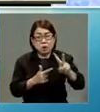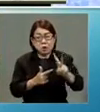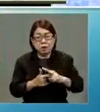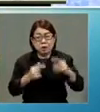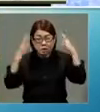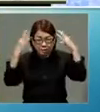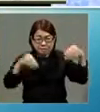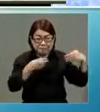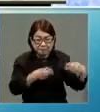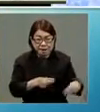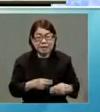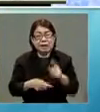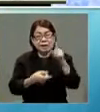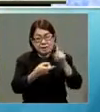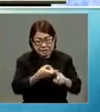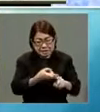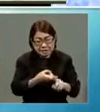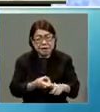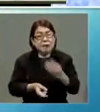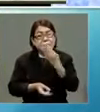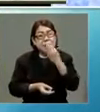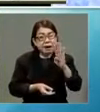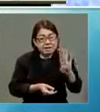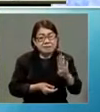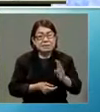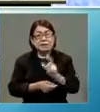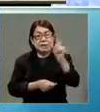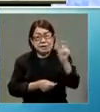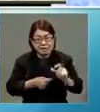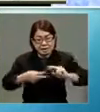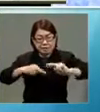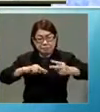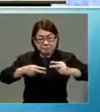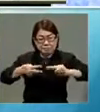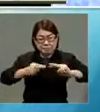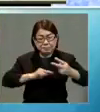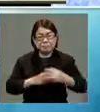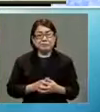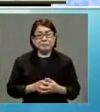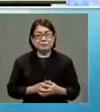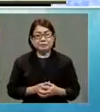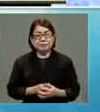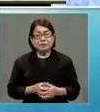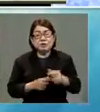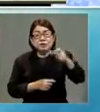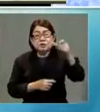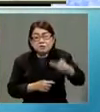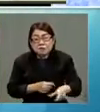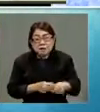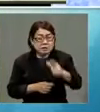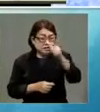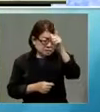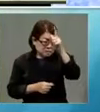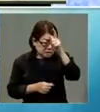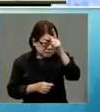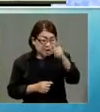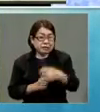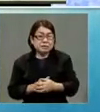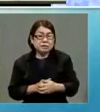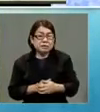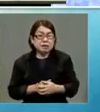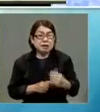บราซิลอิตาลีบราซิลอิตาลีนี่สลับตำแหน่งกันเมื่อวานนี้กับวันนี้นะครับแล้วก็ฝรั่งเศสเยอรมนีตุรกีอิหร่าน